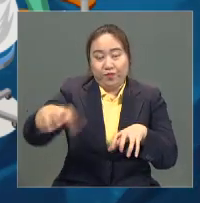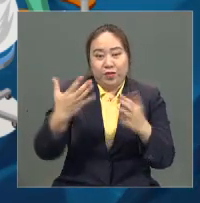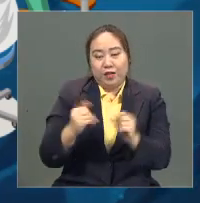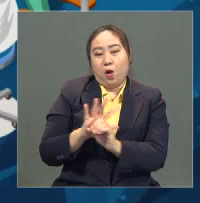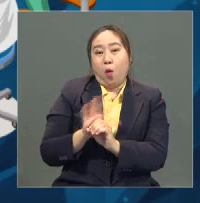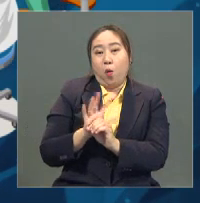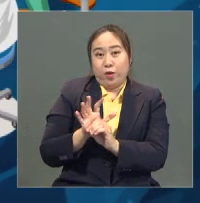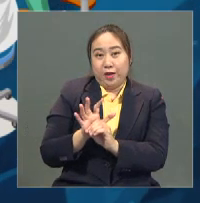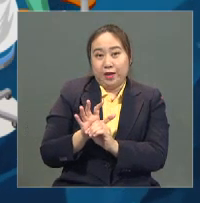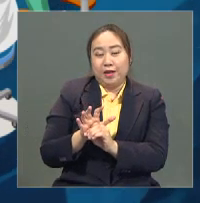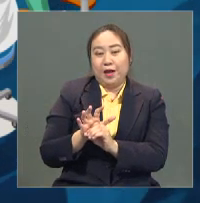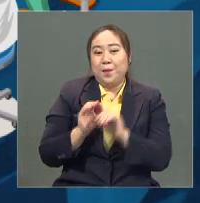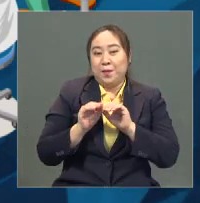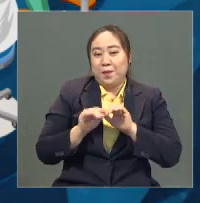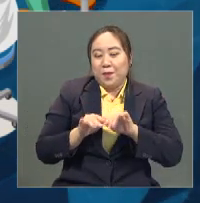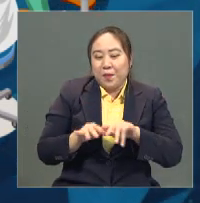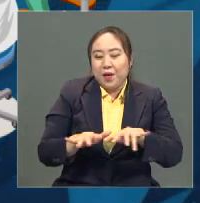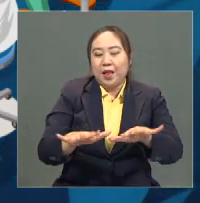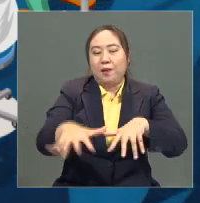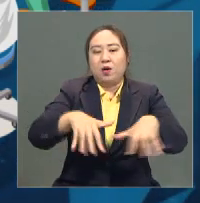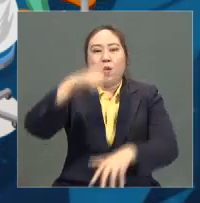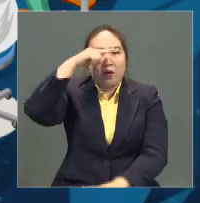พร้อมขอให้ประชาชนมั่นใจว่ากระทรวงสาธารณสุขได้ให้ความสำคัญเข้มงวดกับโรงพยาบาลเอกชนที่เข้าร่วมโครงการนี้จะไม่ปล่อยให้เชื้อกลิ่น19หลุดรอดออกไปสู่คนไทยอย่างแน่นอนนะคะฟังคำยืนยันจากรองอธิบดีกรมสนับสนุนบริการสุขภาพกันสักหน่อยค่ะเลือกผู้ป่วยนะครับตรงส่วนนี้จะให้เห็นภาพนะครับว่าผู้ป่วยนะครับที่จะเข้ามานะครับเป็นผู้ป่วยที่จำเป็นต้องเข้ารับการรักษานะครับโดยมีผลกระทบต่อทรัพยากรในการรักษาผู้ป่วยโรคติดเชื้อเข้าไปในถิ่นของเราไม่ว่าจะเป็นแพทย์นะครับเครื่องช่วยหายใจห้องแยกโลกกันใช้อุปกรณ์เป็นต้นหมายความว่าเราพยายามเซฟสิ่งเหล่านี้ให้สำหรับคนไทยเพราะฉะนั้นคนไข้ได้เข้ามานั้นต้องชัดเจนว่าไม่เป็นโควิชนายทีนนะ